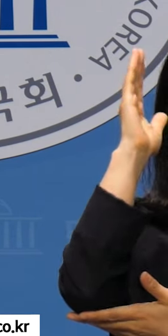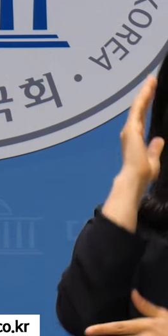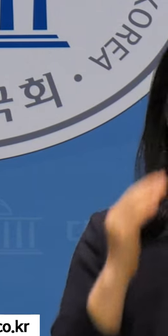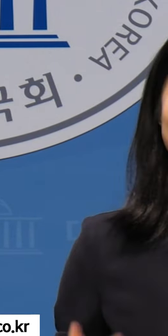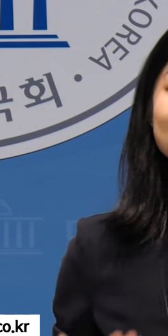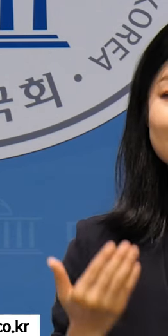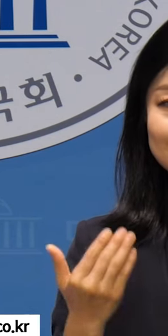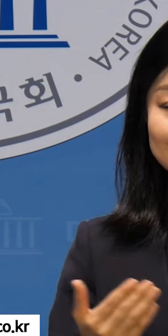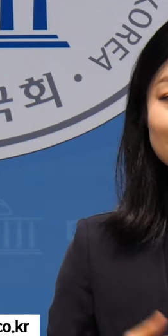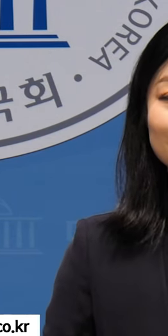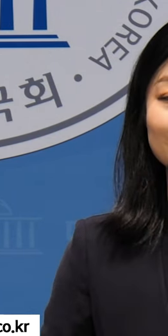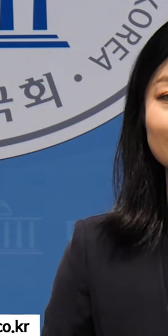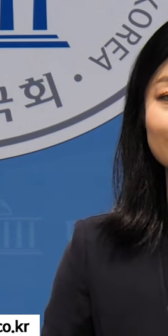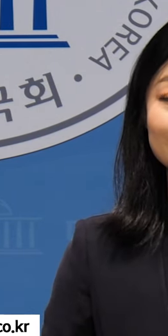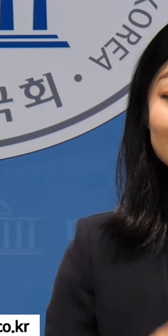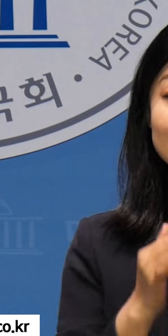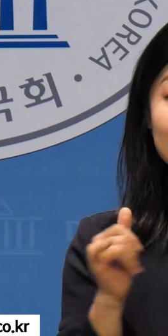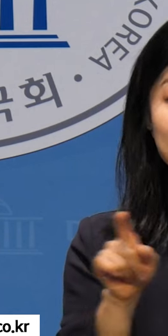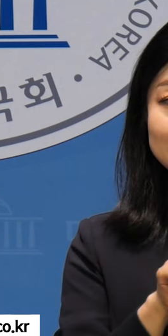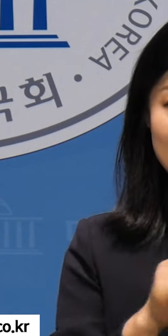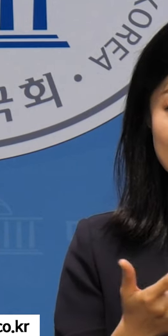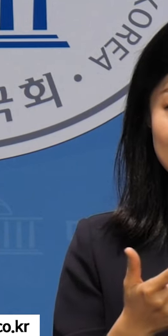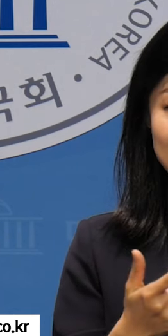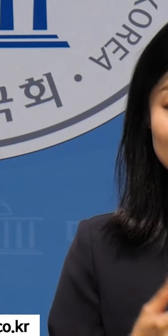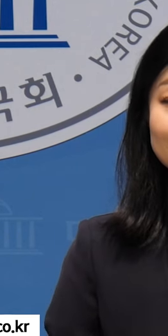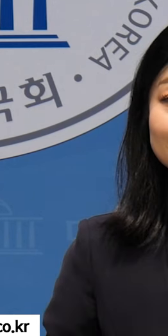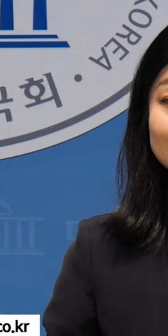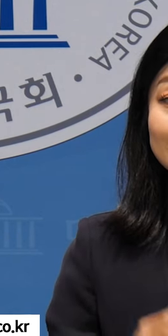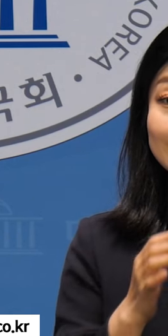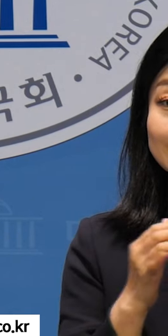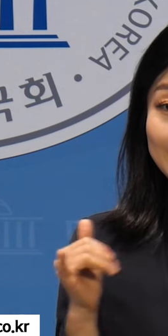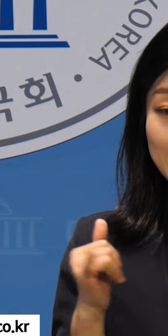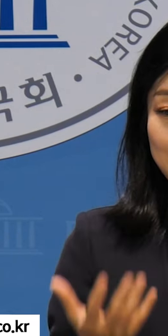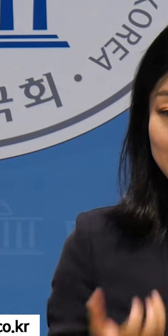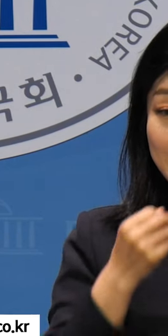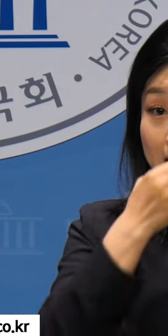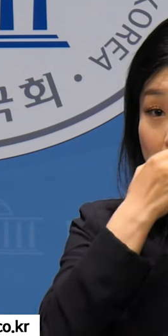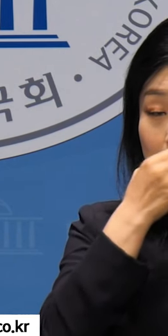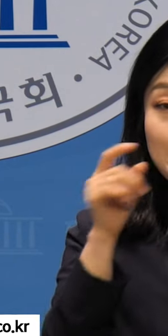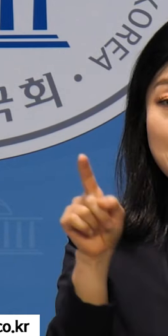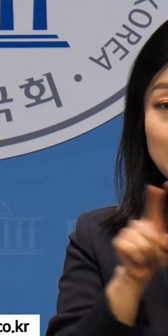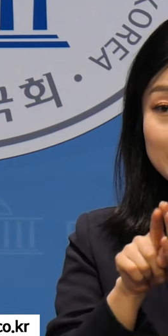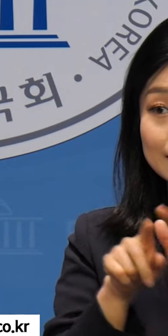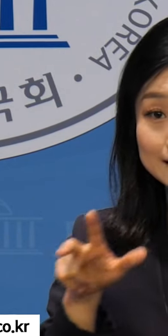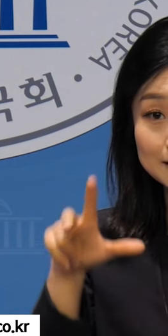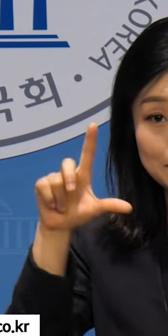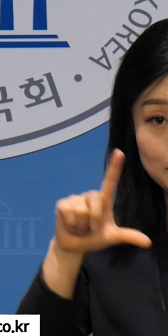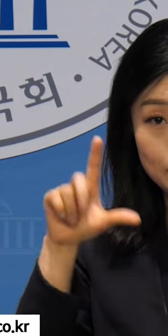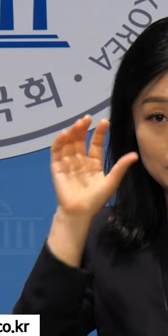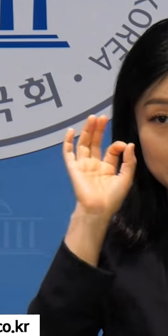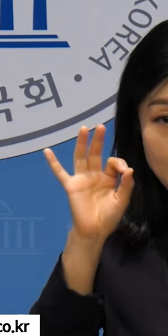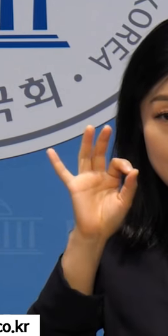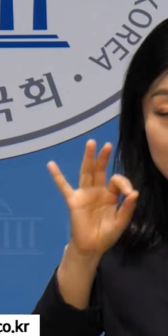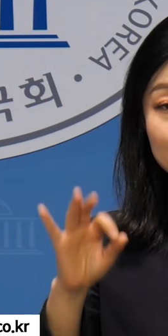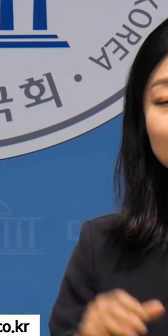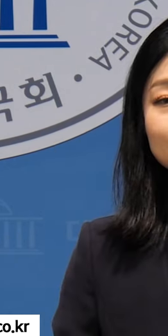목소리입니다. 사람을 믿지 않고 사람이 가진 욕심만 믿는 이 기성 정치판에서